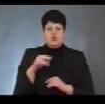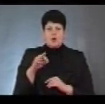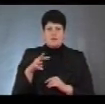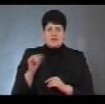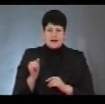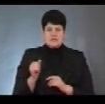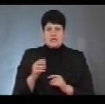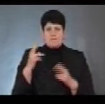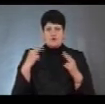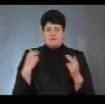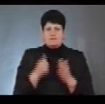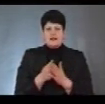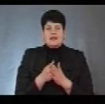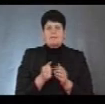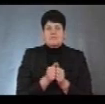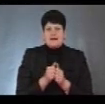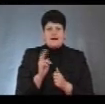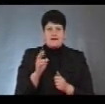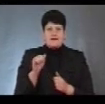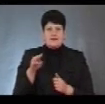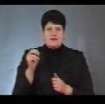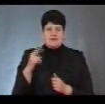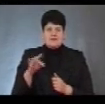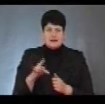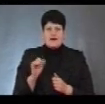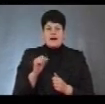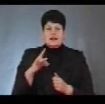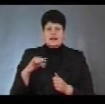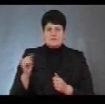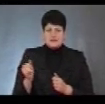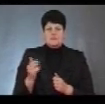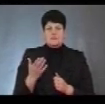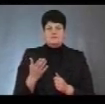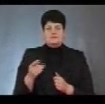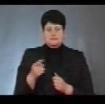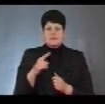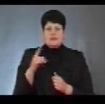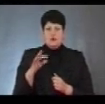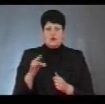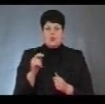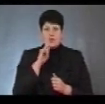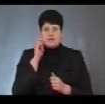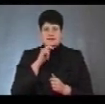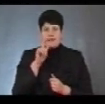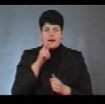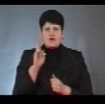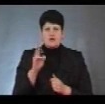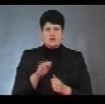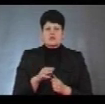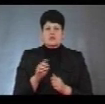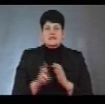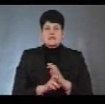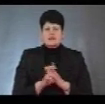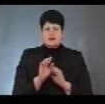біля архікатедрального собору Пресвятої Богородиці. Архієпископ і митрополит Тернопільсько-Зборівський Української греко-католицької церкви Василь